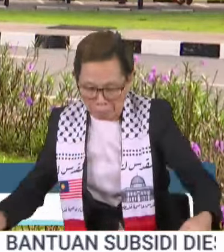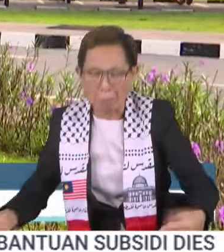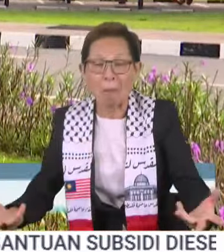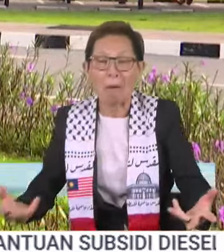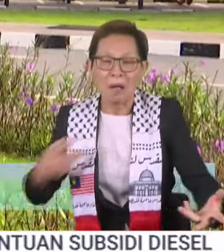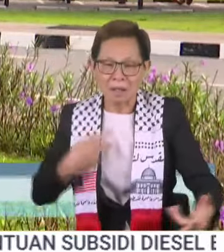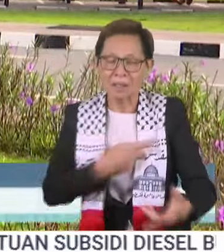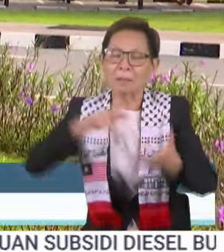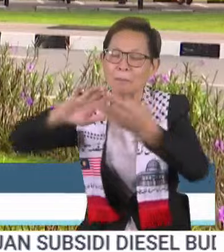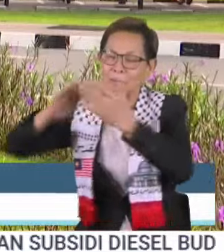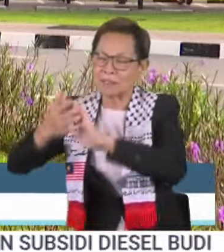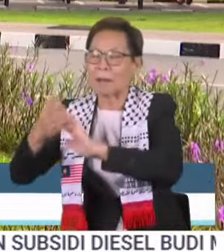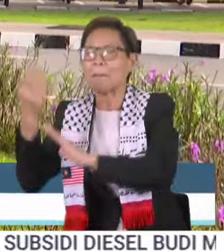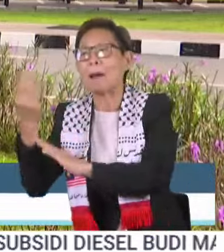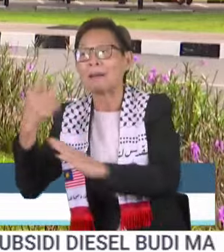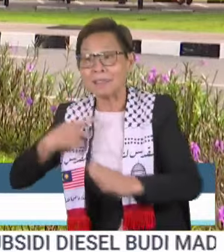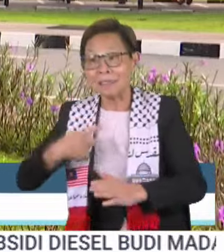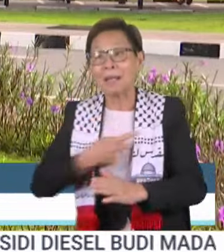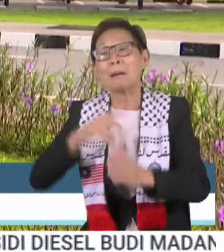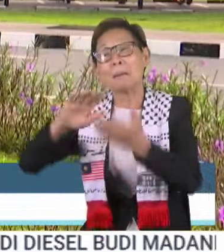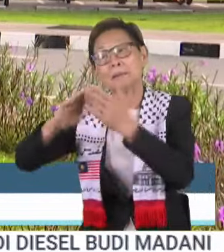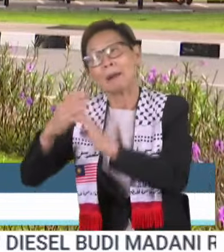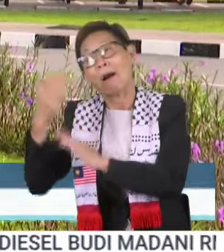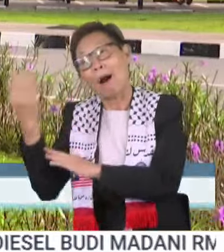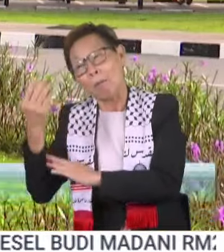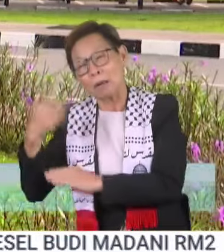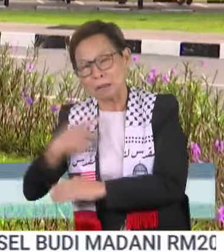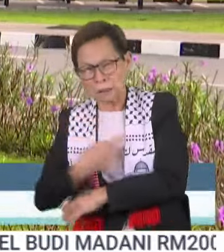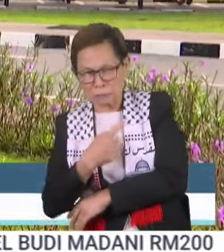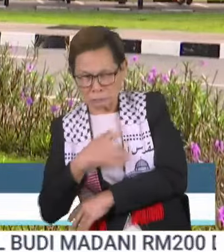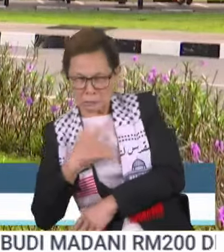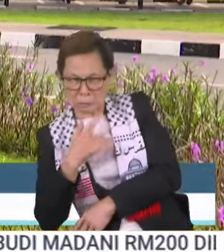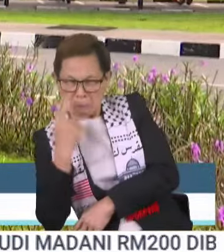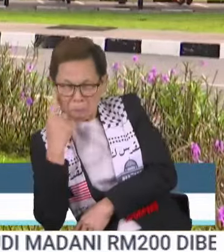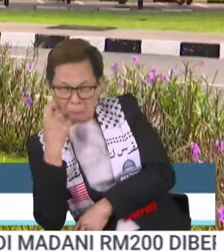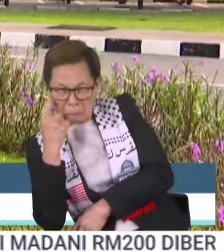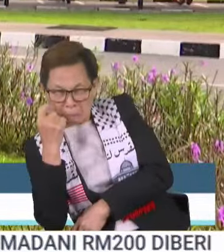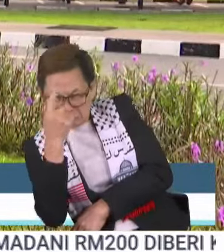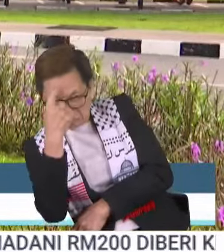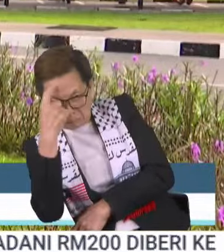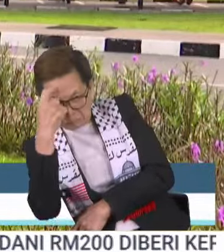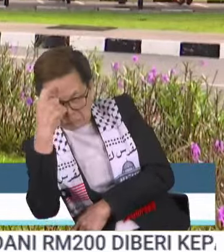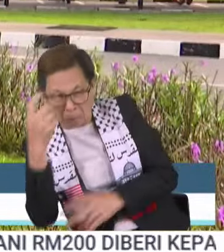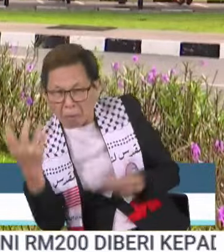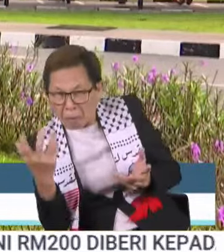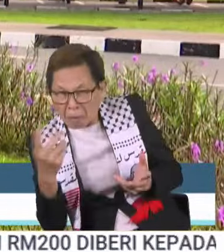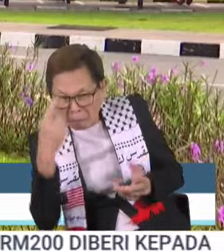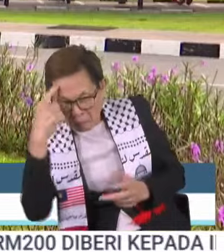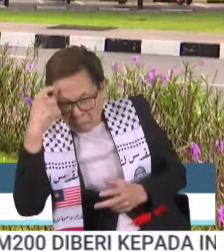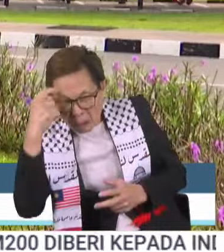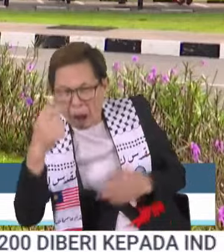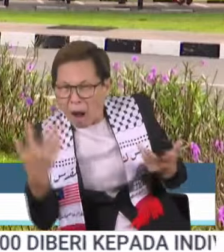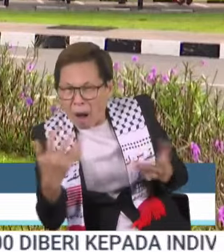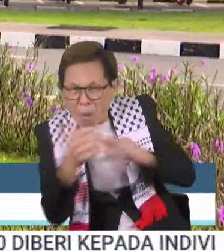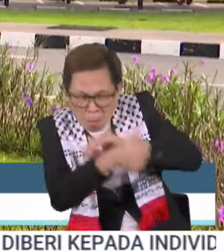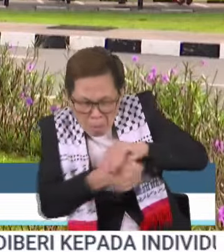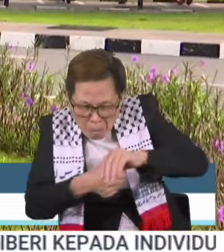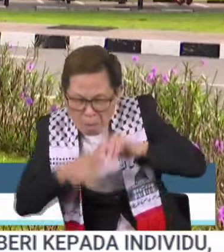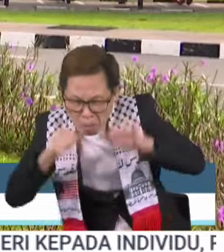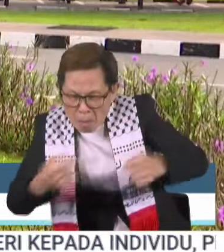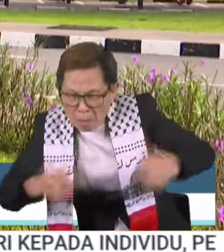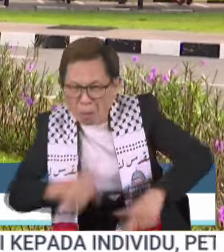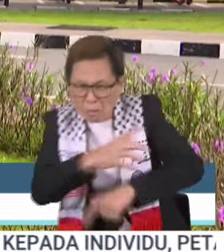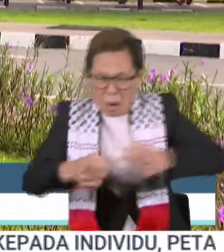sebagai masyarakat awam ni, kita kadang-kadang merasa sangsilah juga bagaimana penyelundupan boleh berlaku